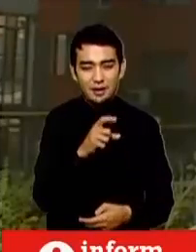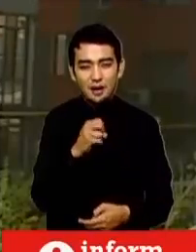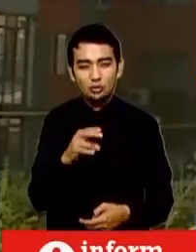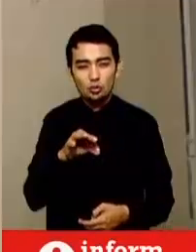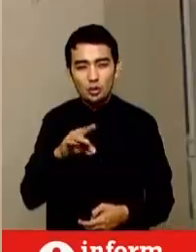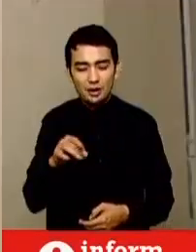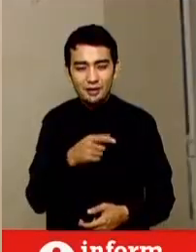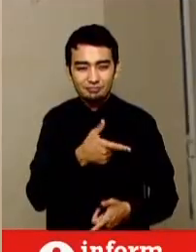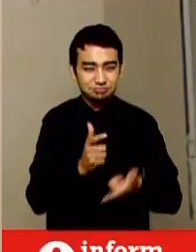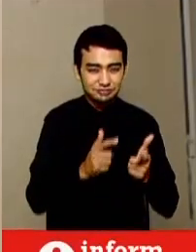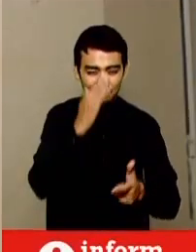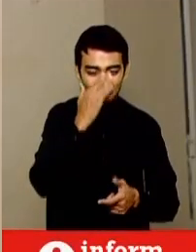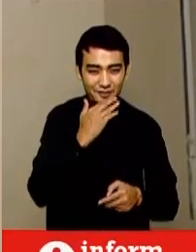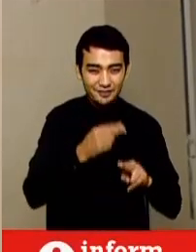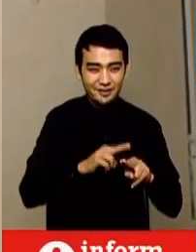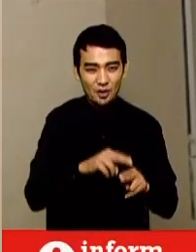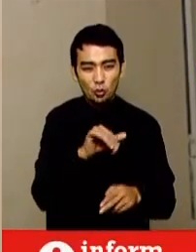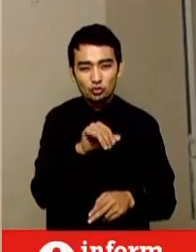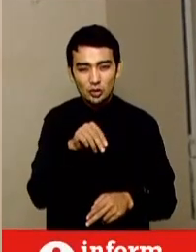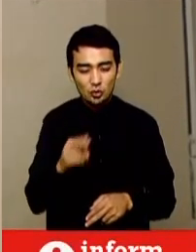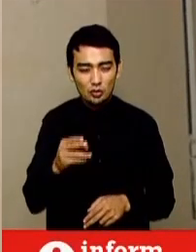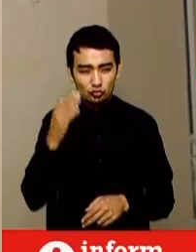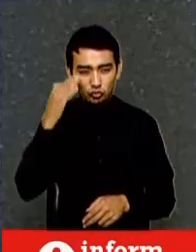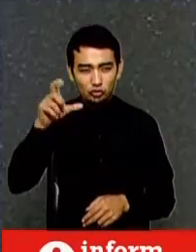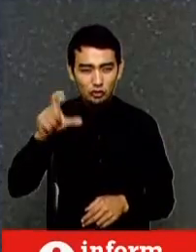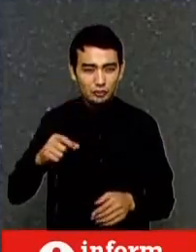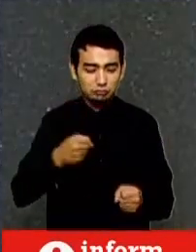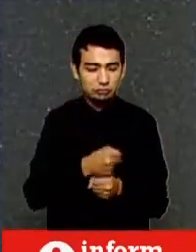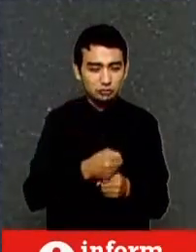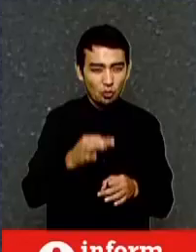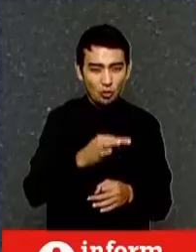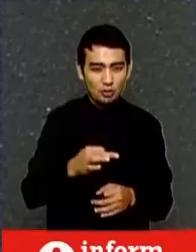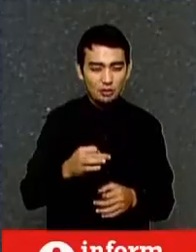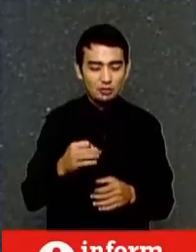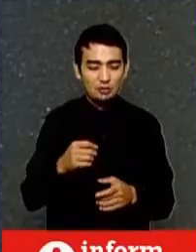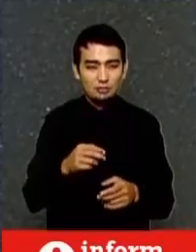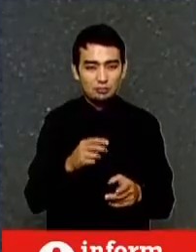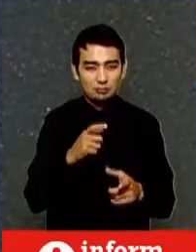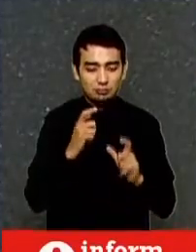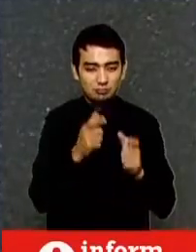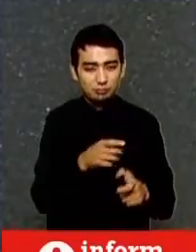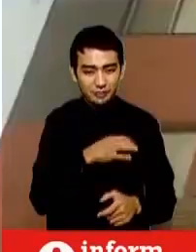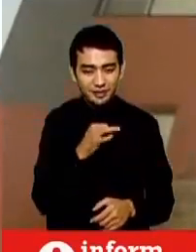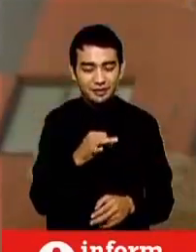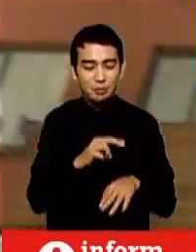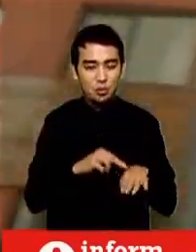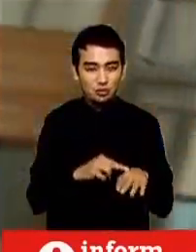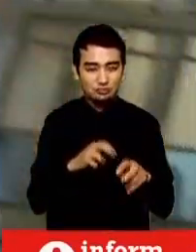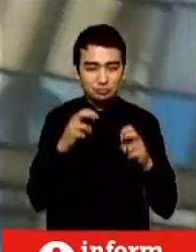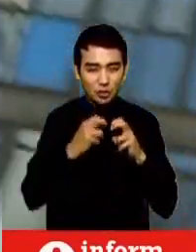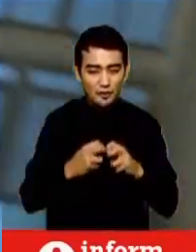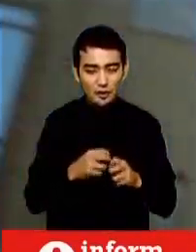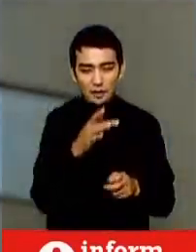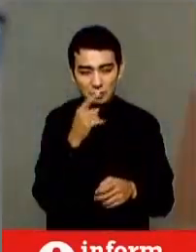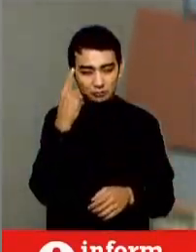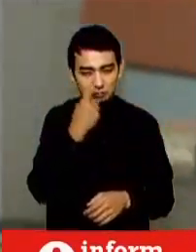туған әкесі учаскелік қызметкерлерге өзге азаматтың ұлын ұрып соққанын айтты деген хабарлама тараған. Тәртіп сақшылары бұған байланысты тексерістің жүріп